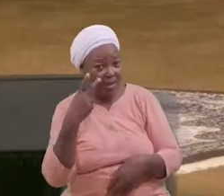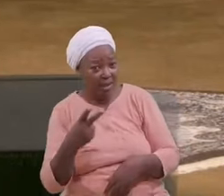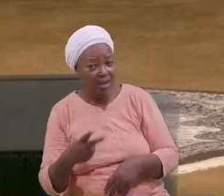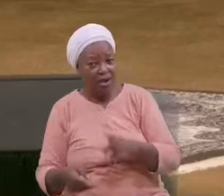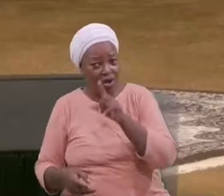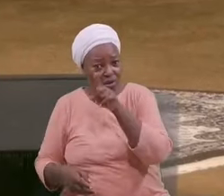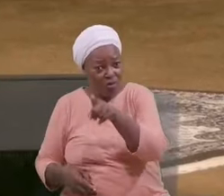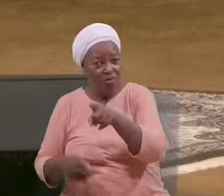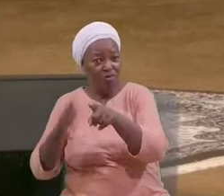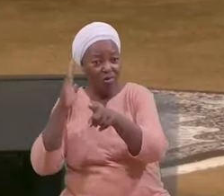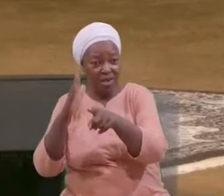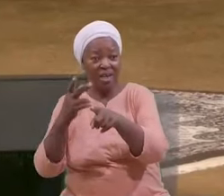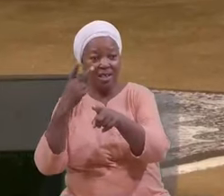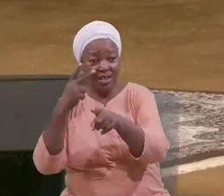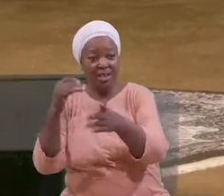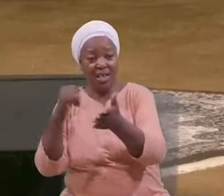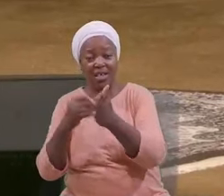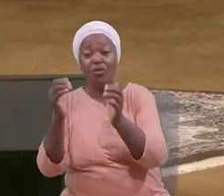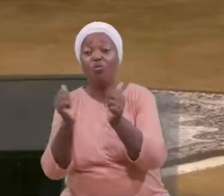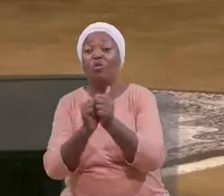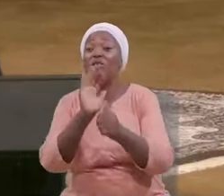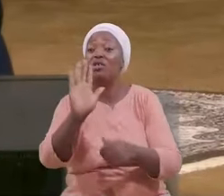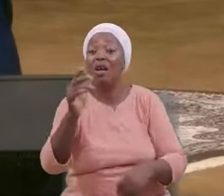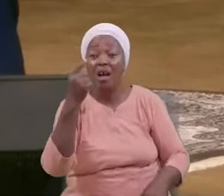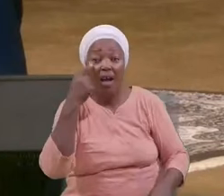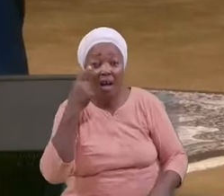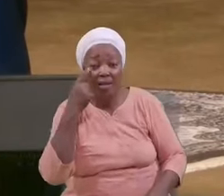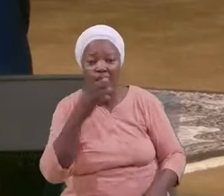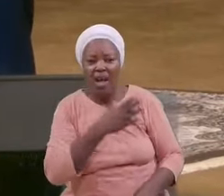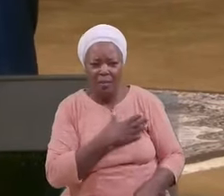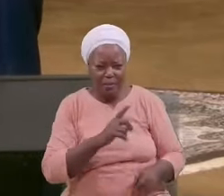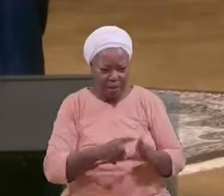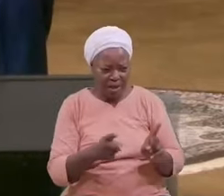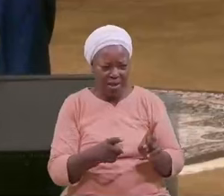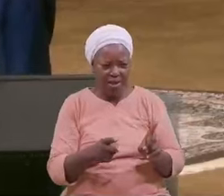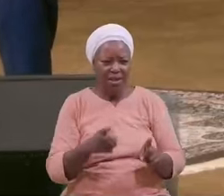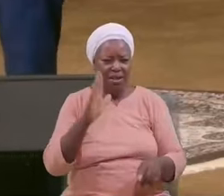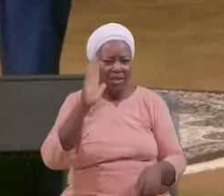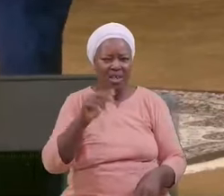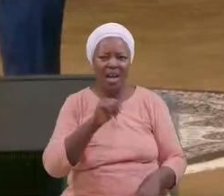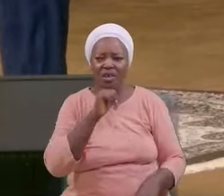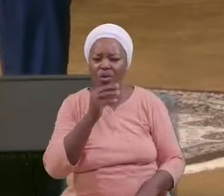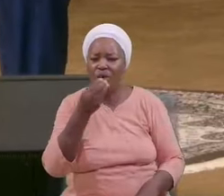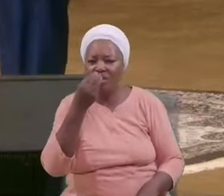tes yeux, mais tu n'en mangeras point.